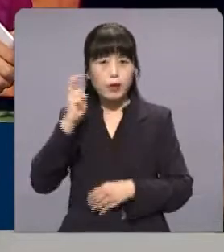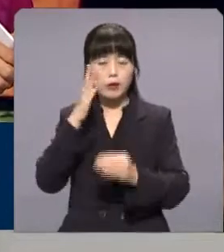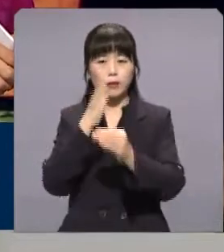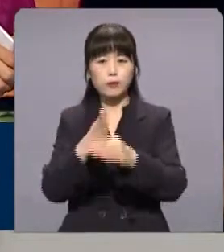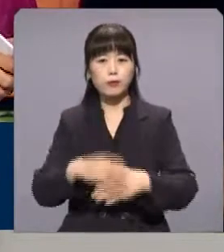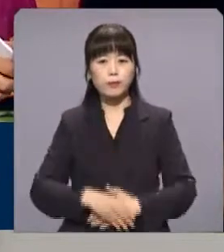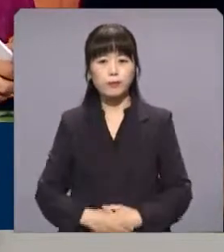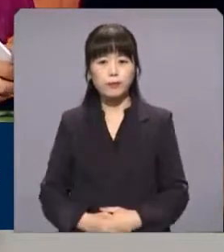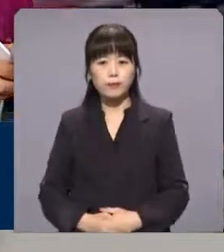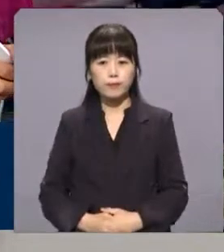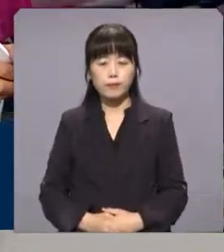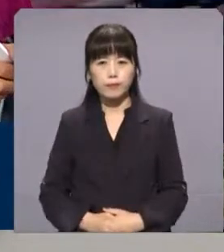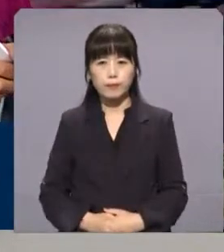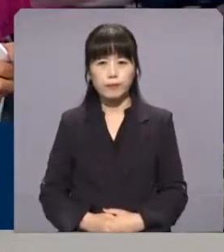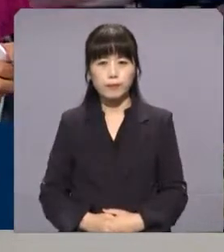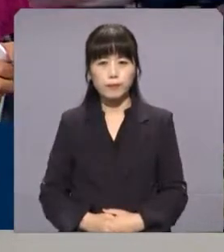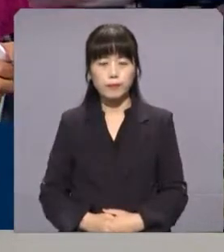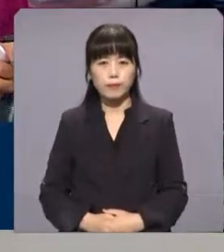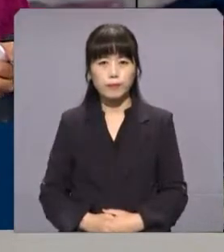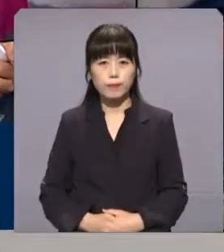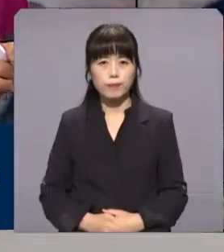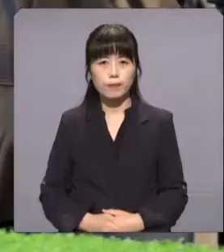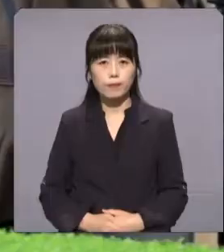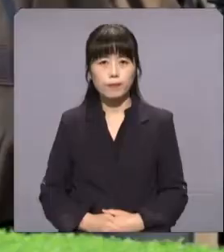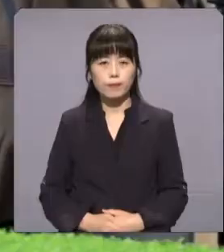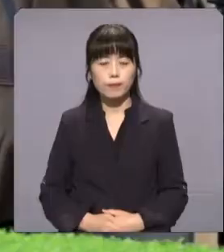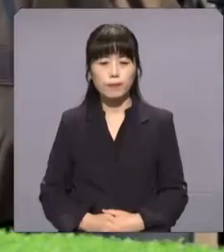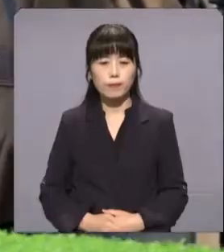있습니다 최한성 기자입니다